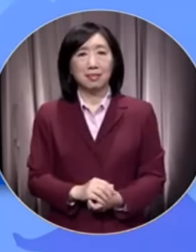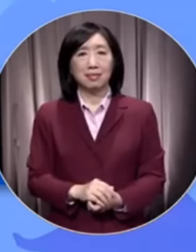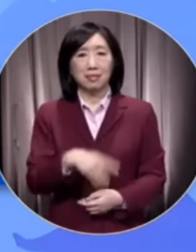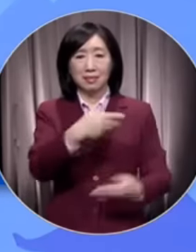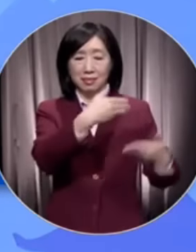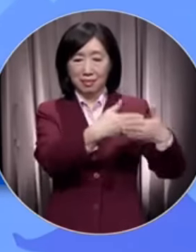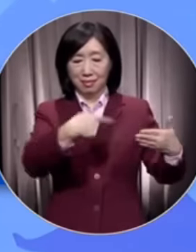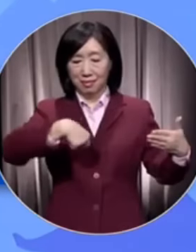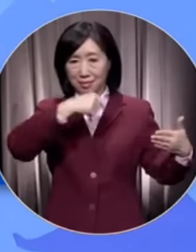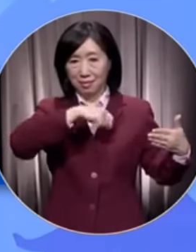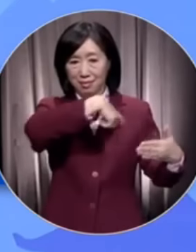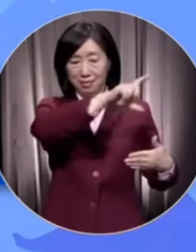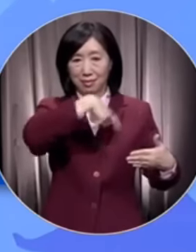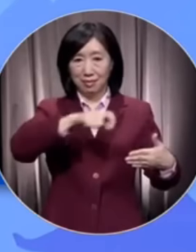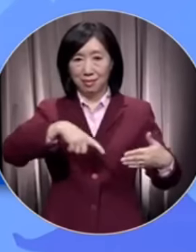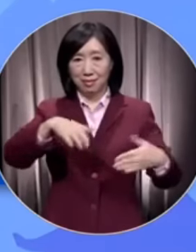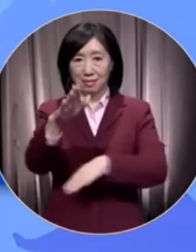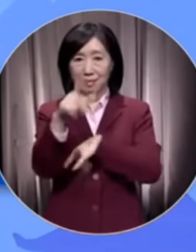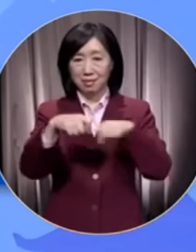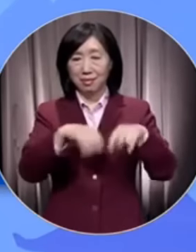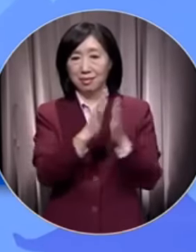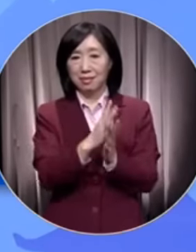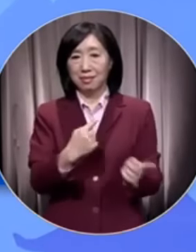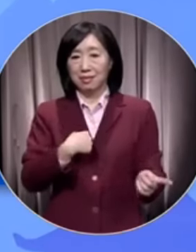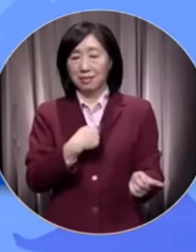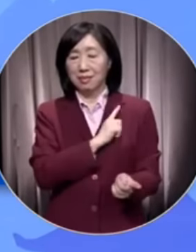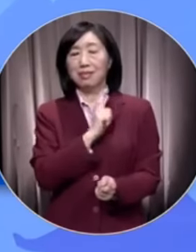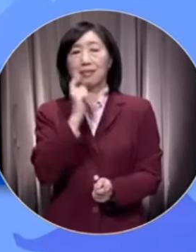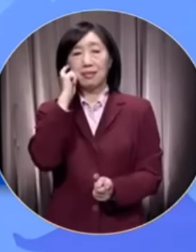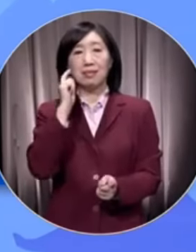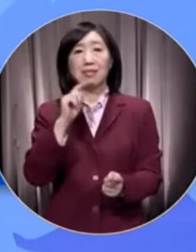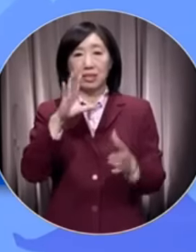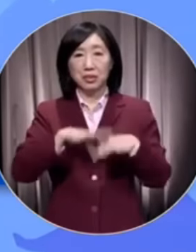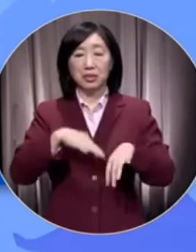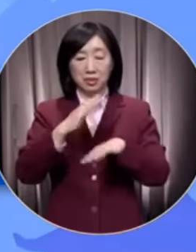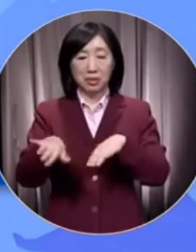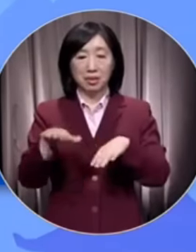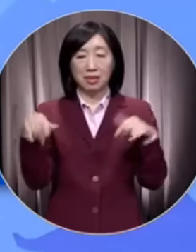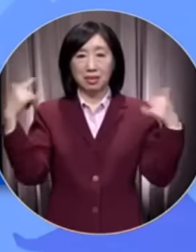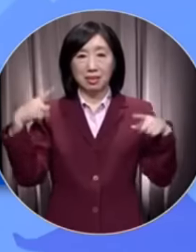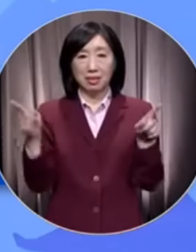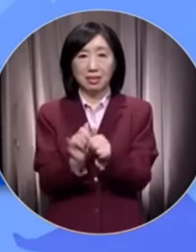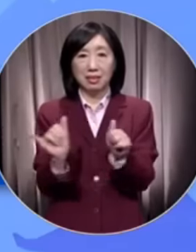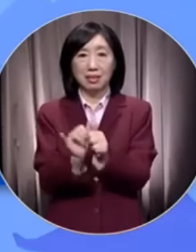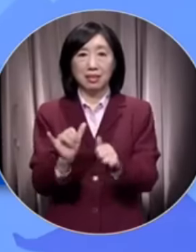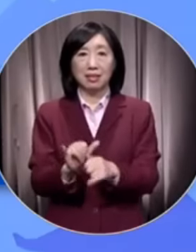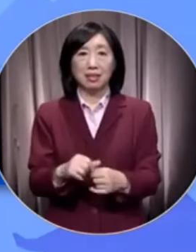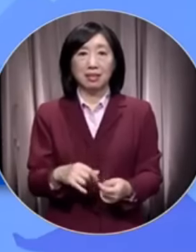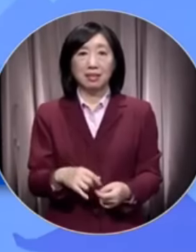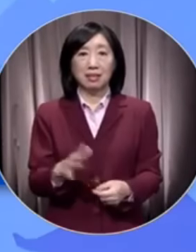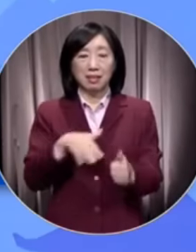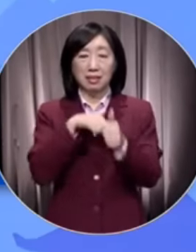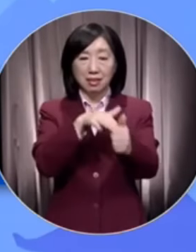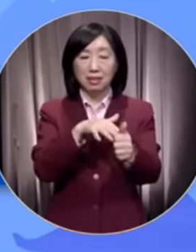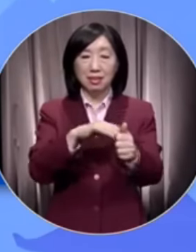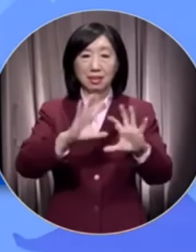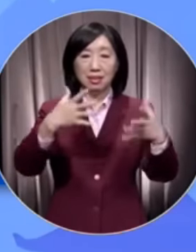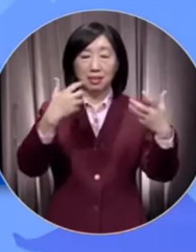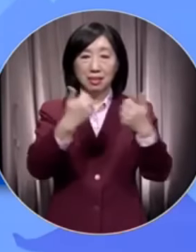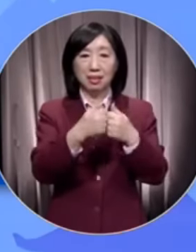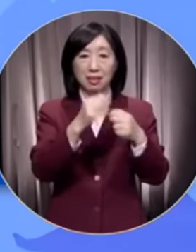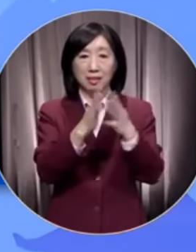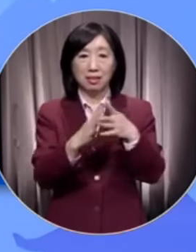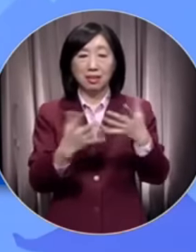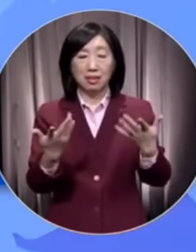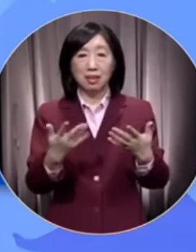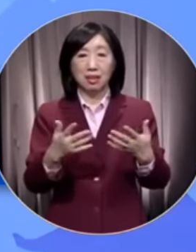两岸政策很有自己的想法，所以经常引发了冲突。他主导的国会用半分钟通过服